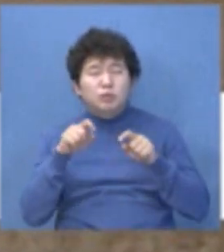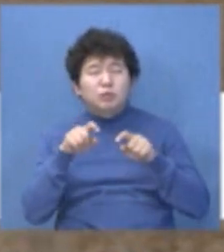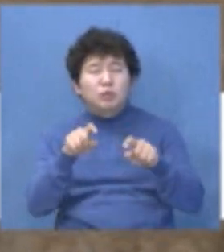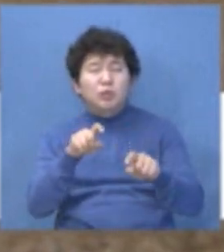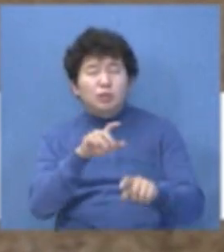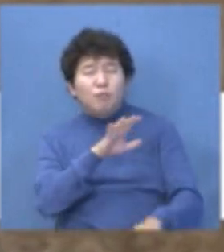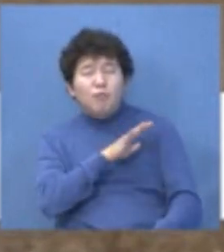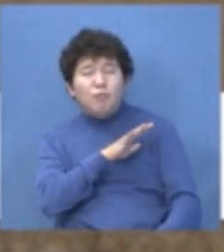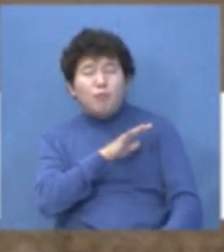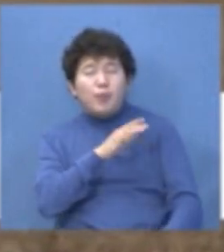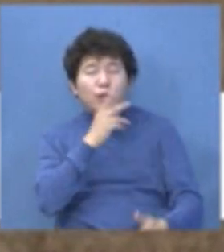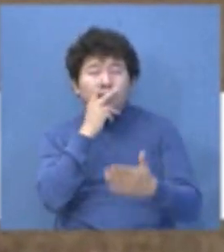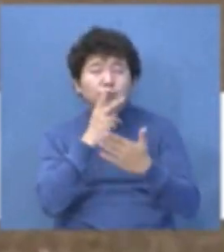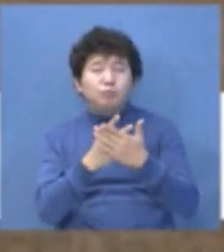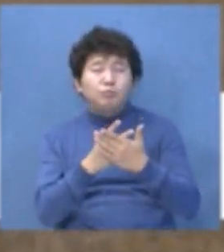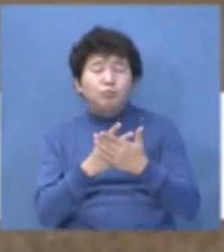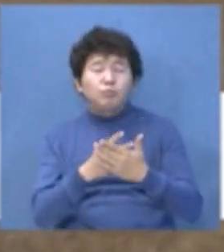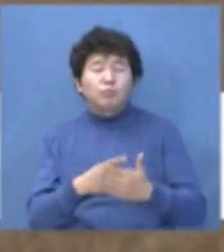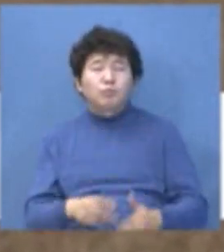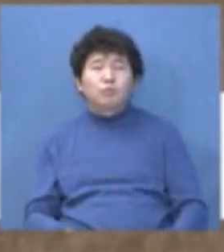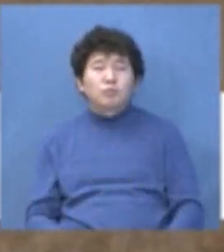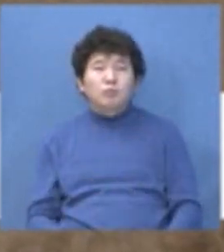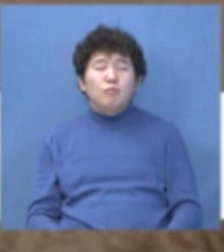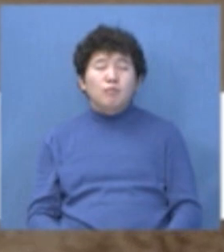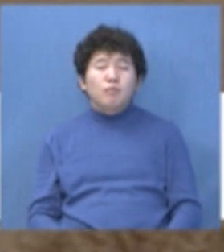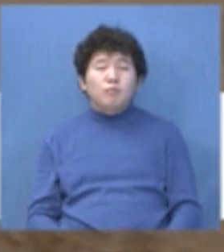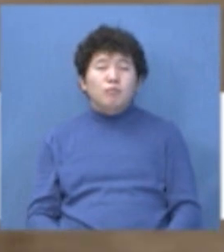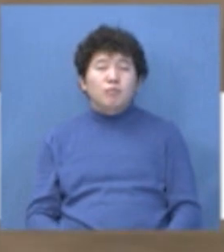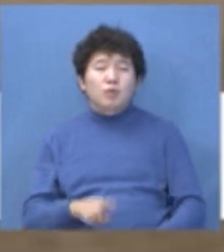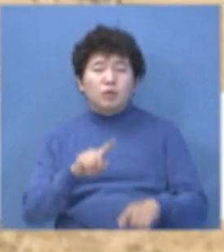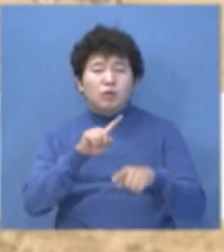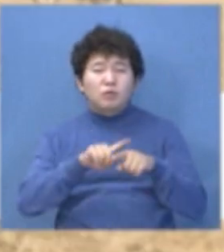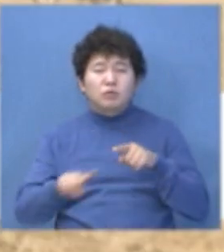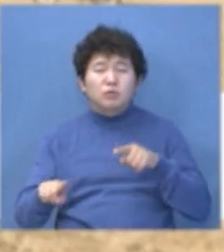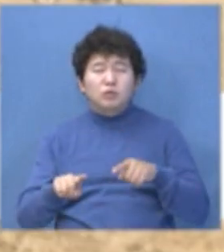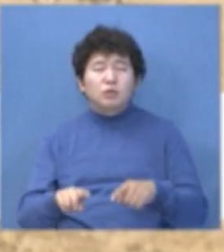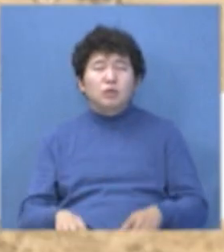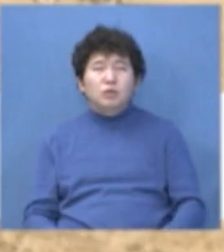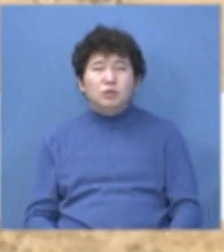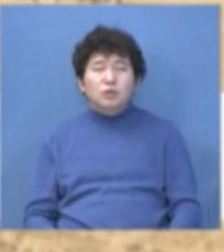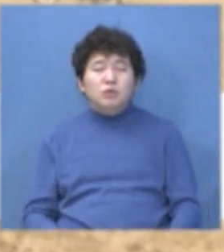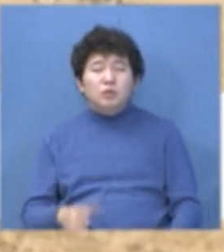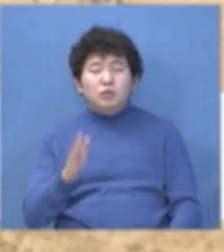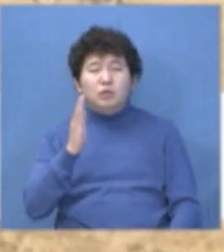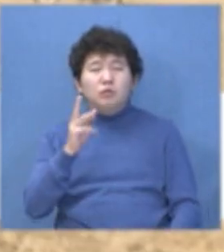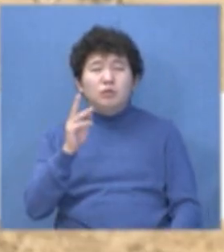животные продемонстрировали восхищенной публике невероятную